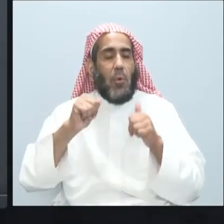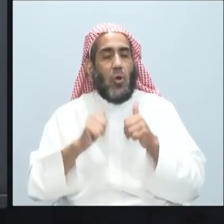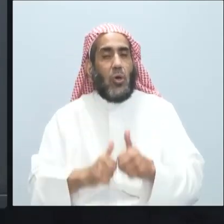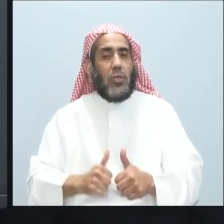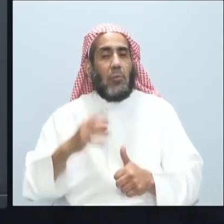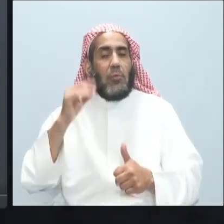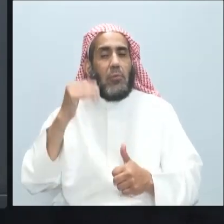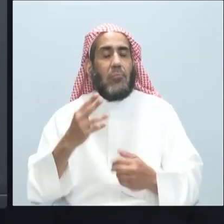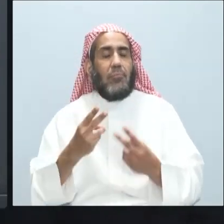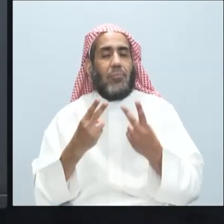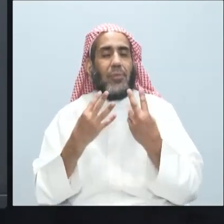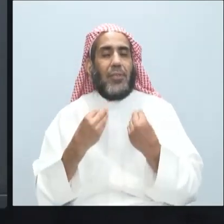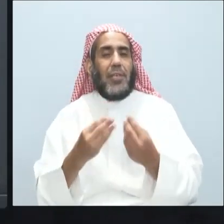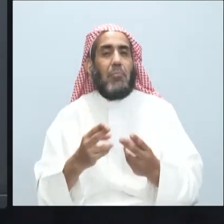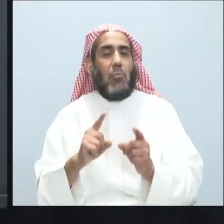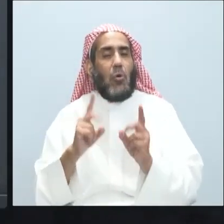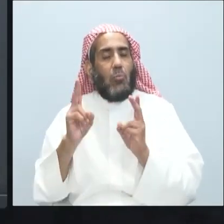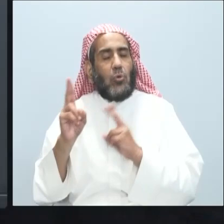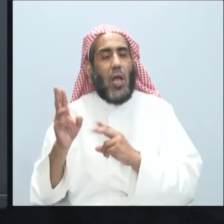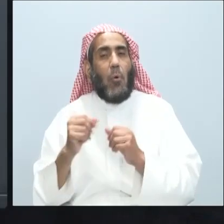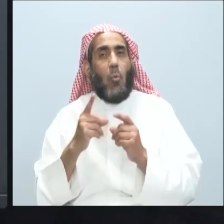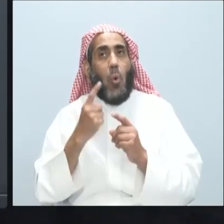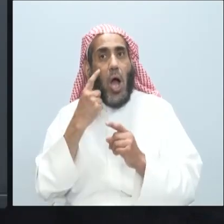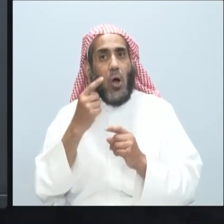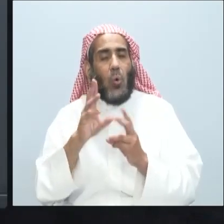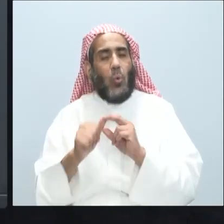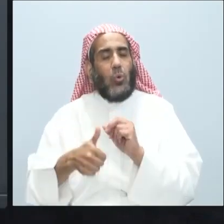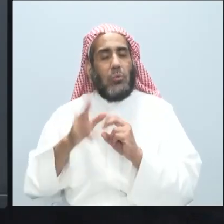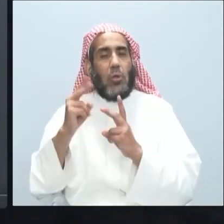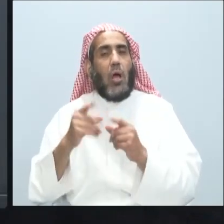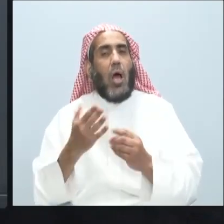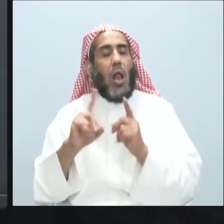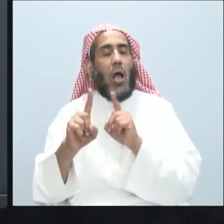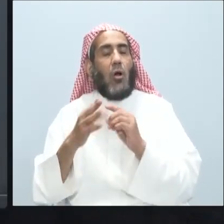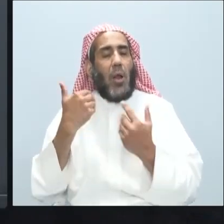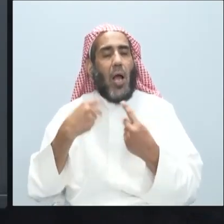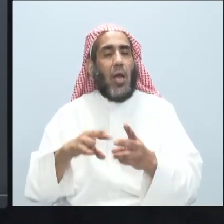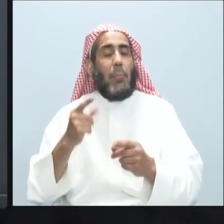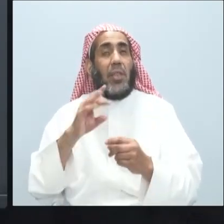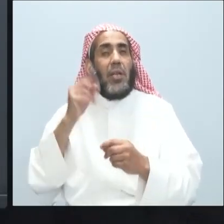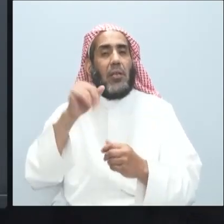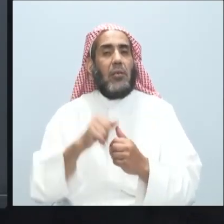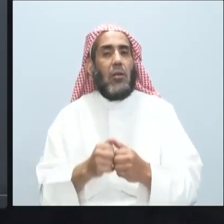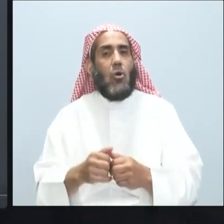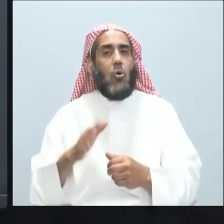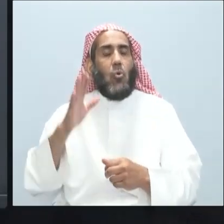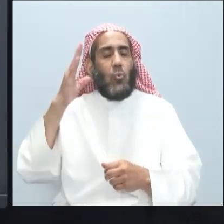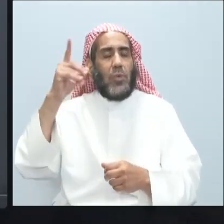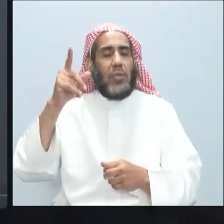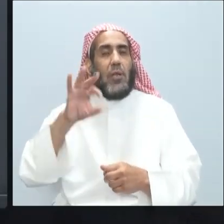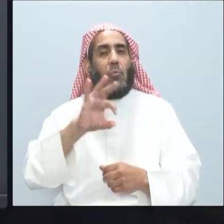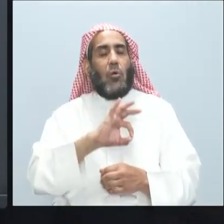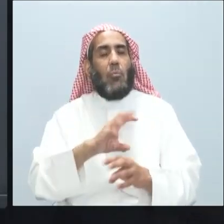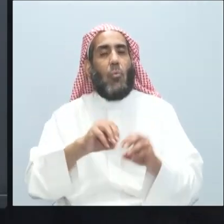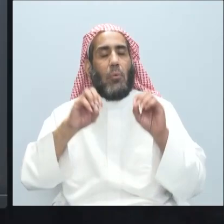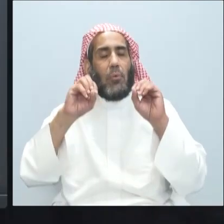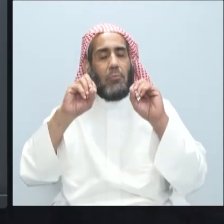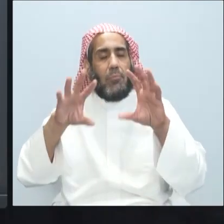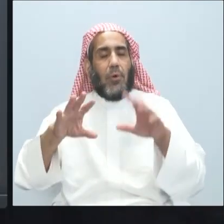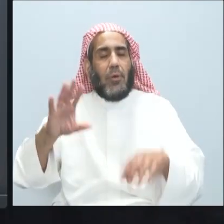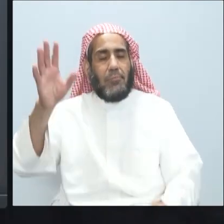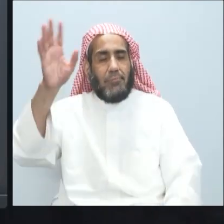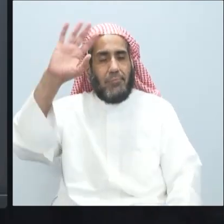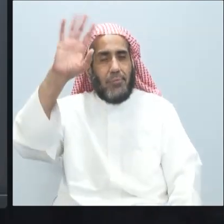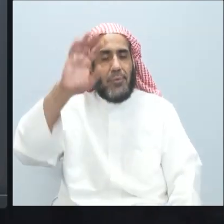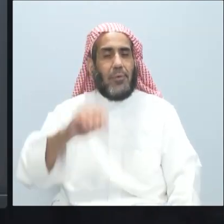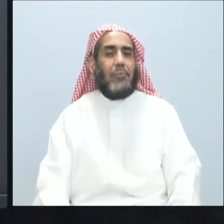والطالبات طيب المتابعه وحسن المشاهده القاكم على خير باذن الله تعالى والسلام عليكم ورحمه الله